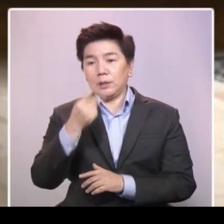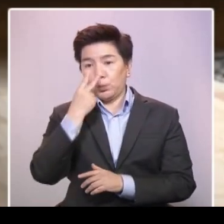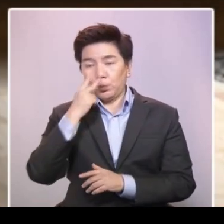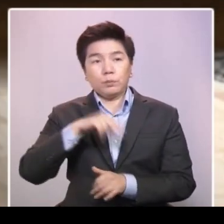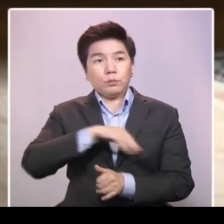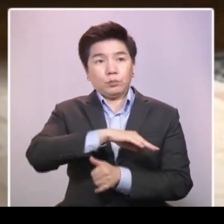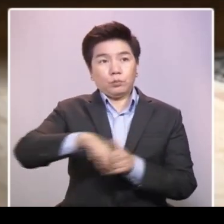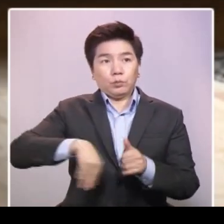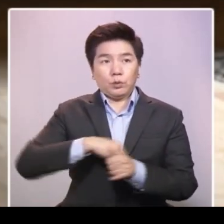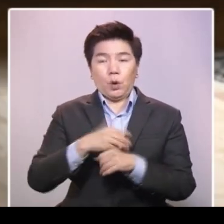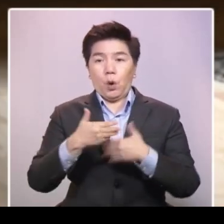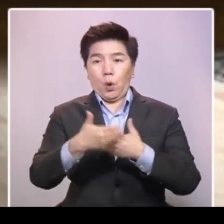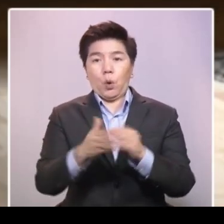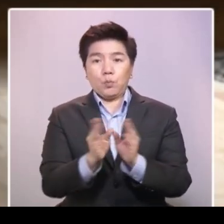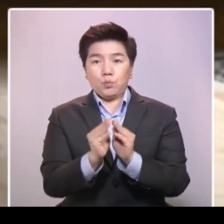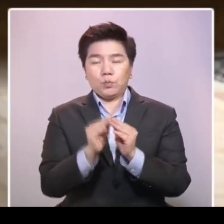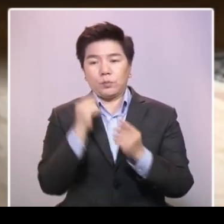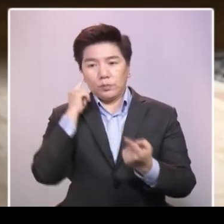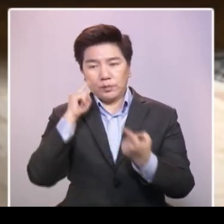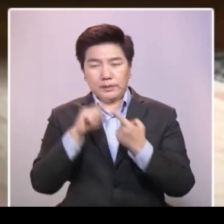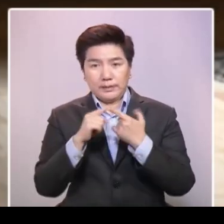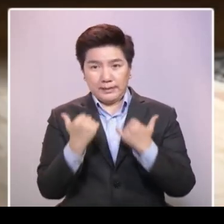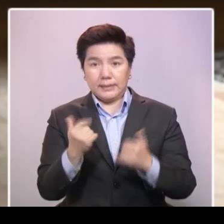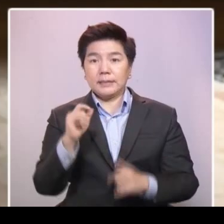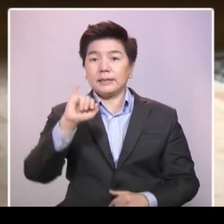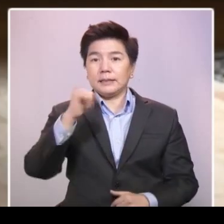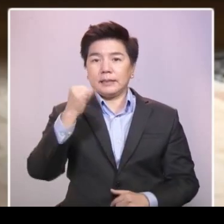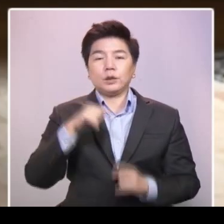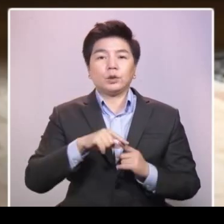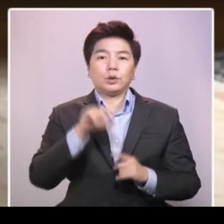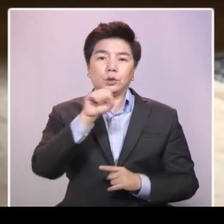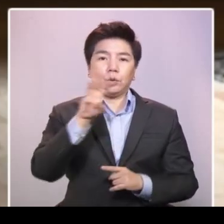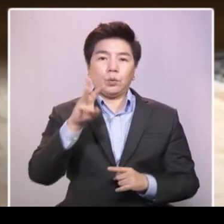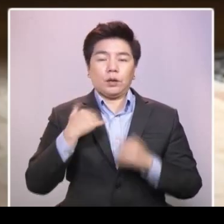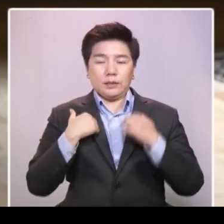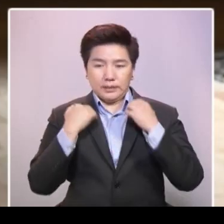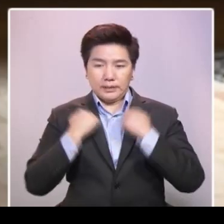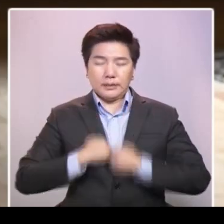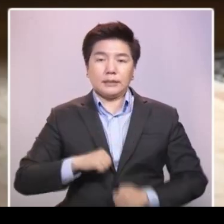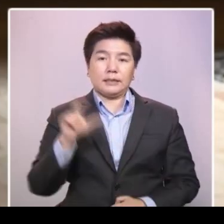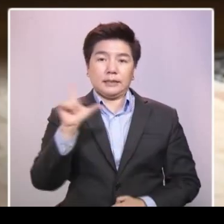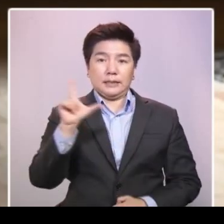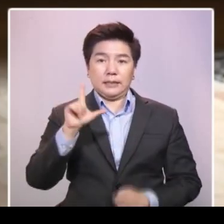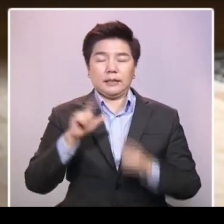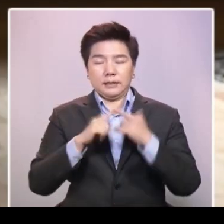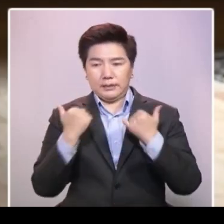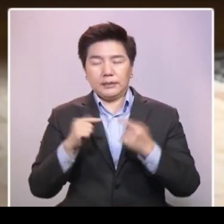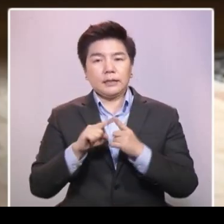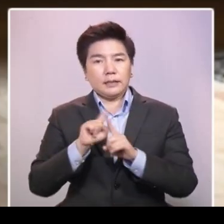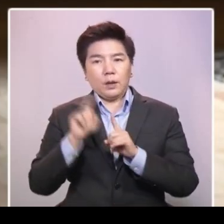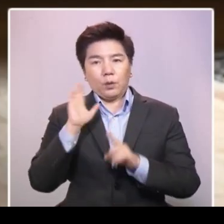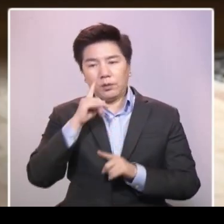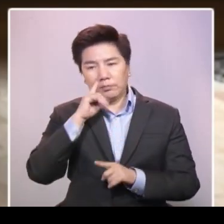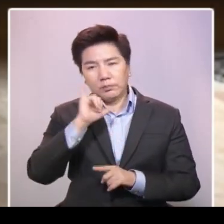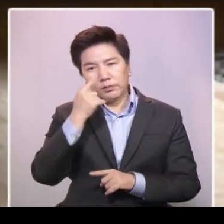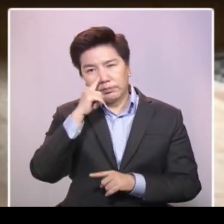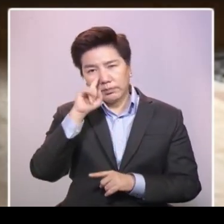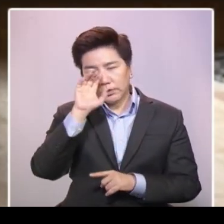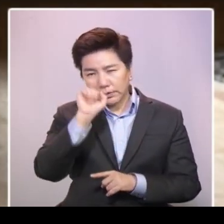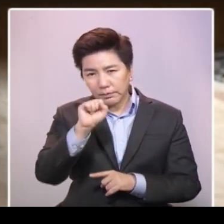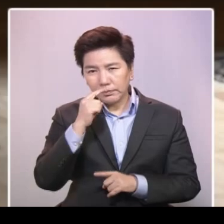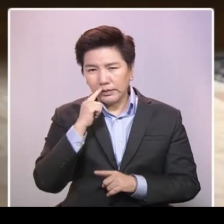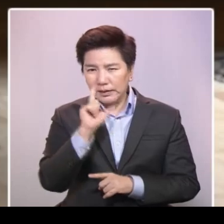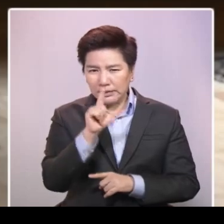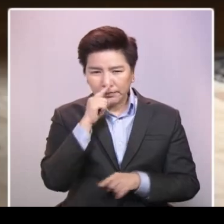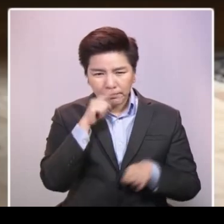บรรยากาศในห้องประชุมค่ะจะเห็นว่าวันนี้วันจันทร์นะคะสวก็ใส่เสื้อสีเหลืองนะคะแต่ว่าหลายคนตั้งข้อสังเกตเขว่า